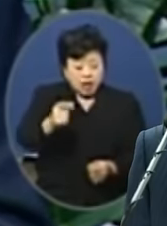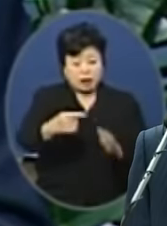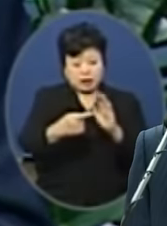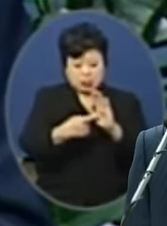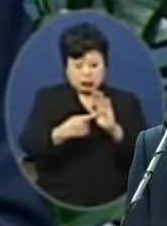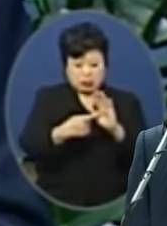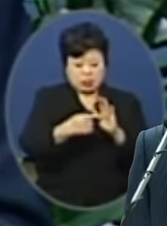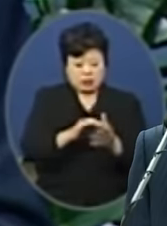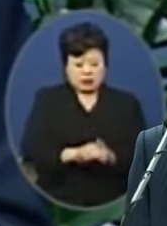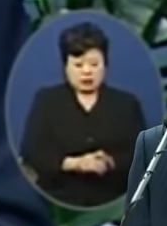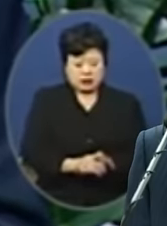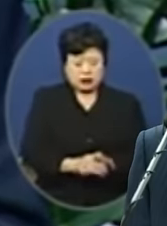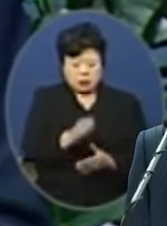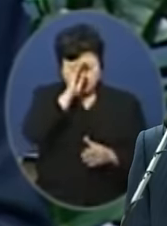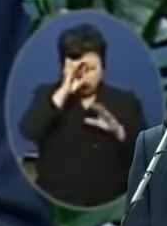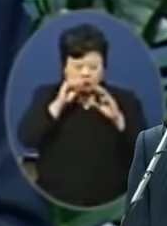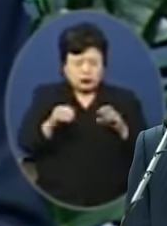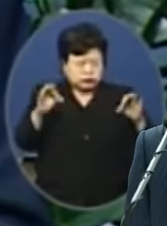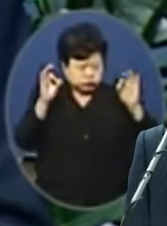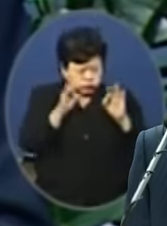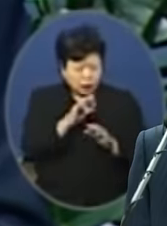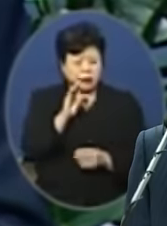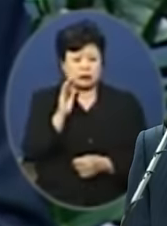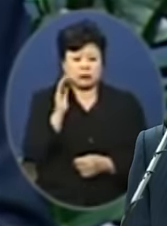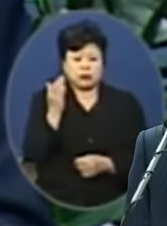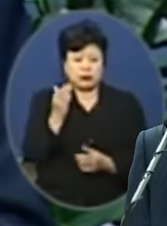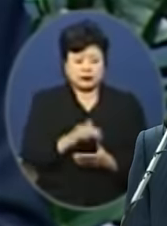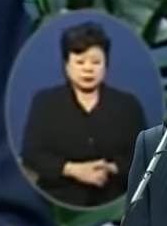되어서 병이 사라지고 마는 것입니다.